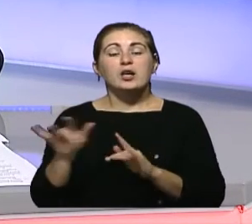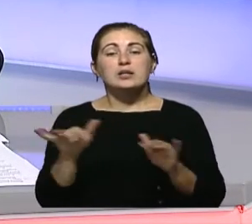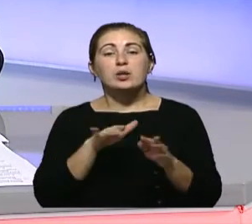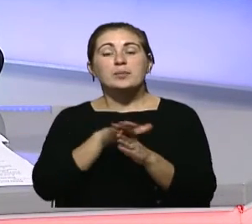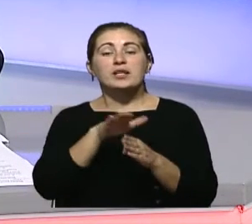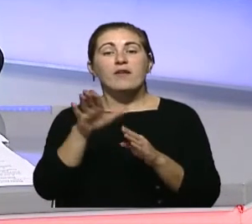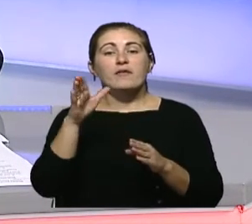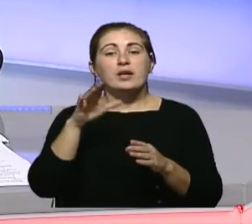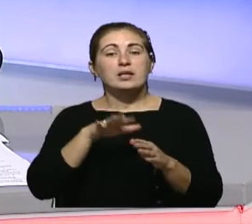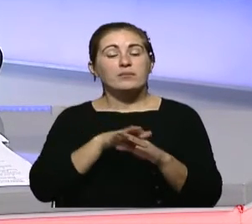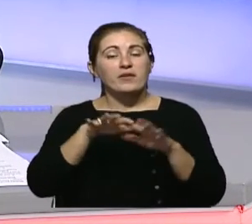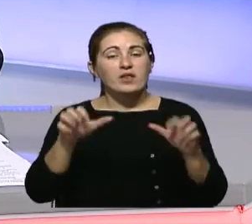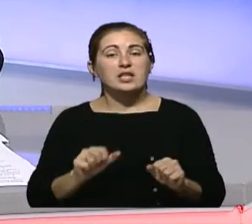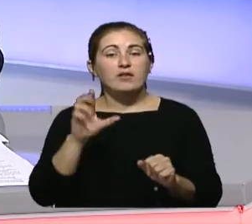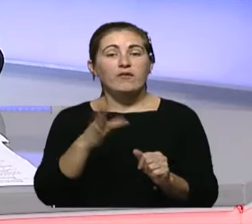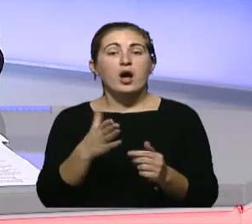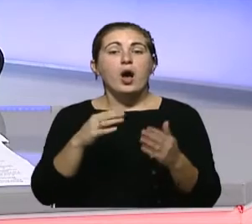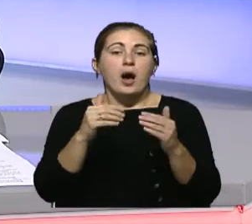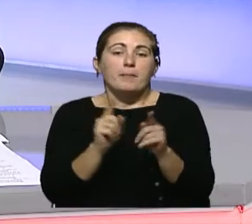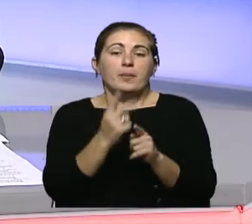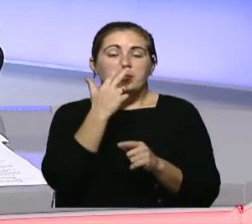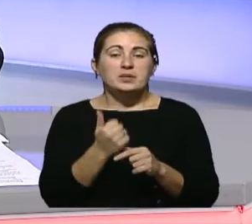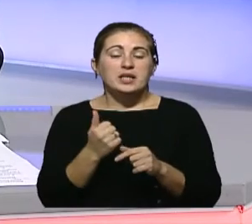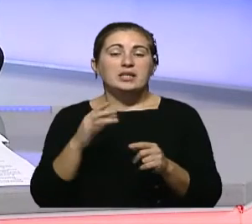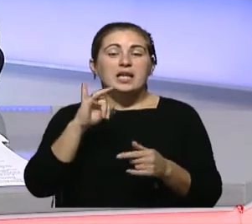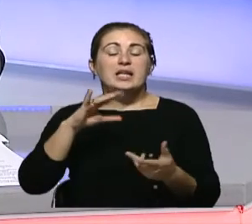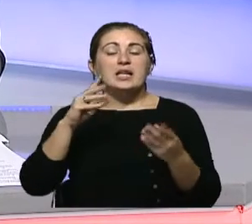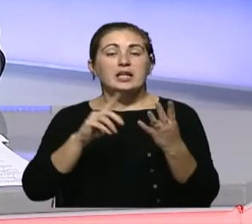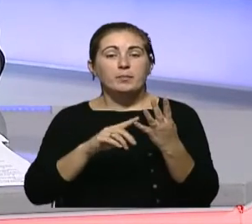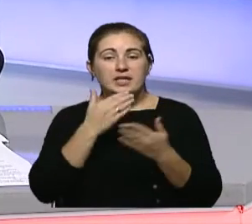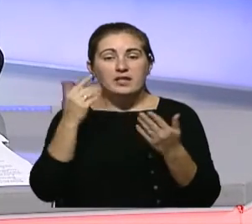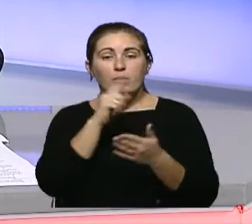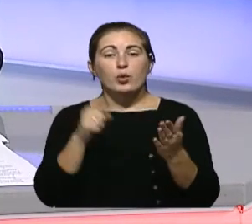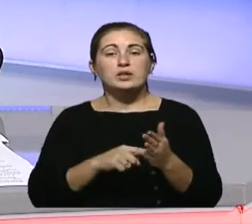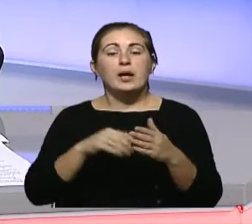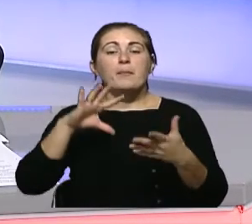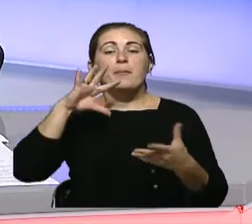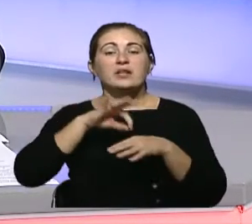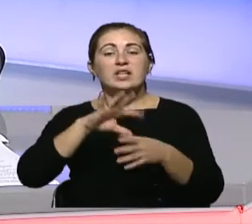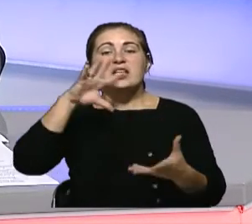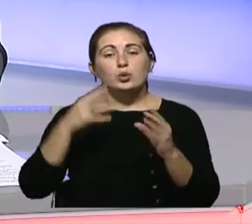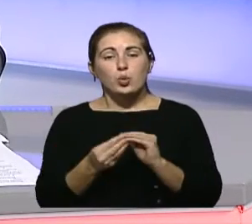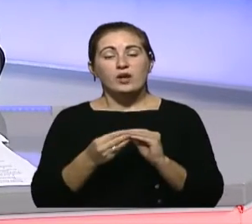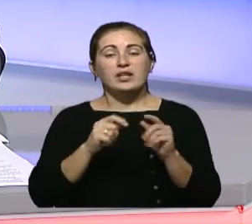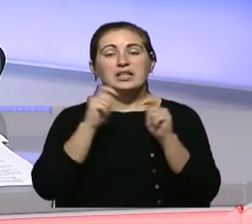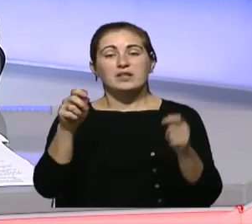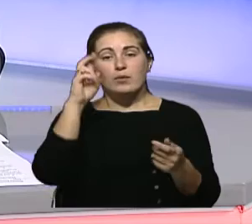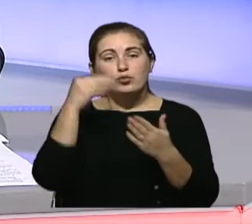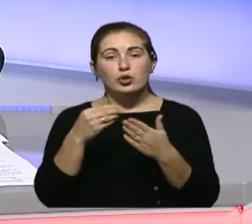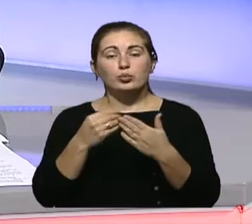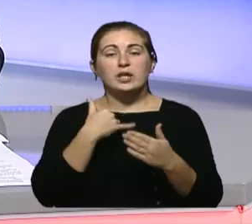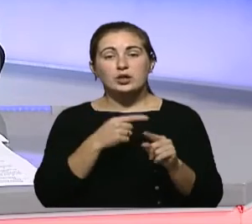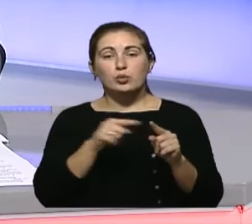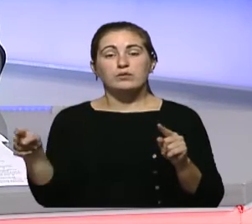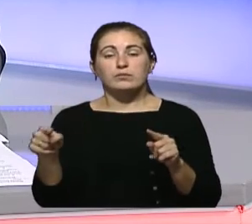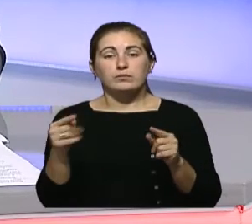в оптимизации расходов бюджета. Ну и последний вопрос у нас подведение итогов опроса «Открытый бюджет». То есть он у нас уже идет в течение